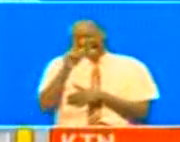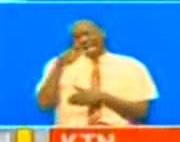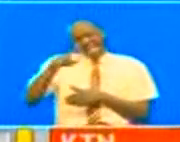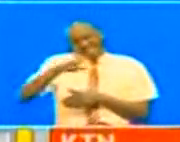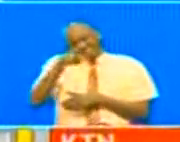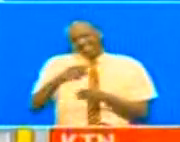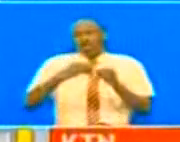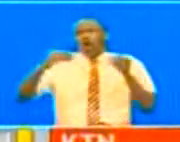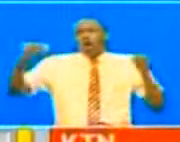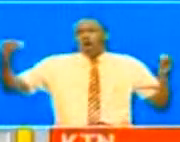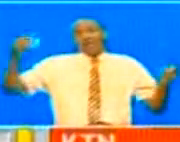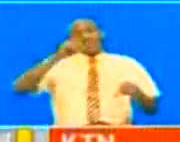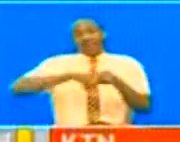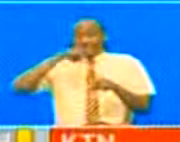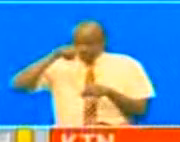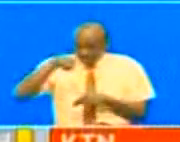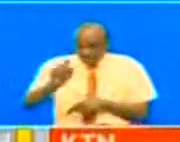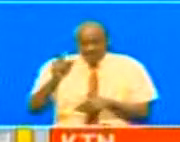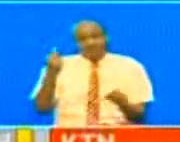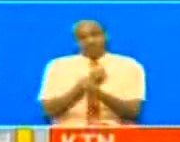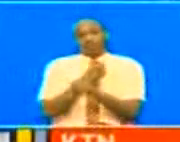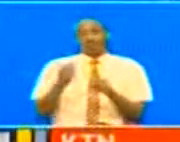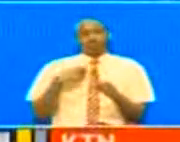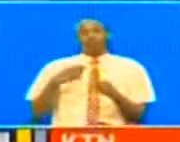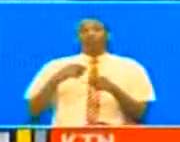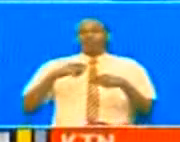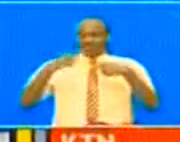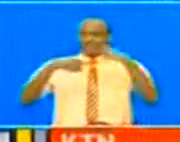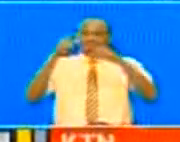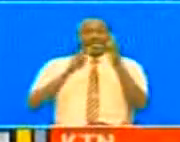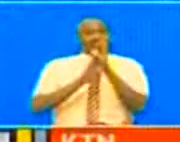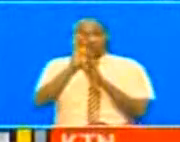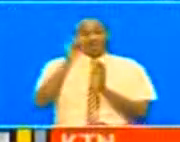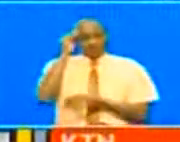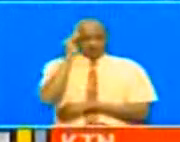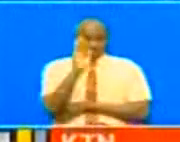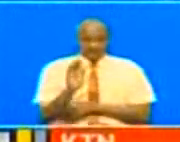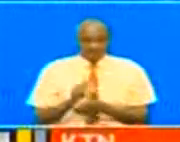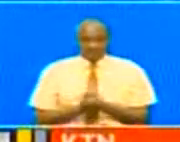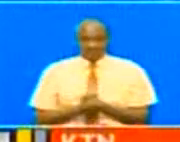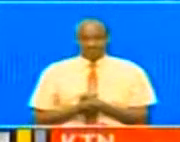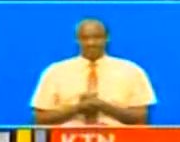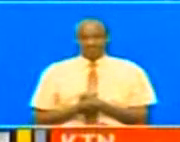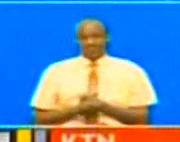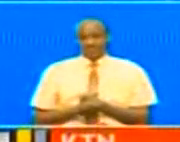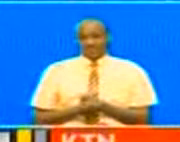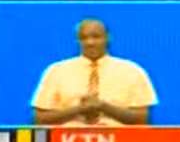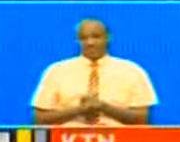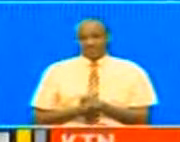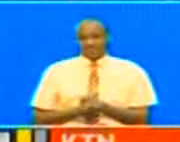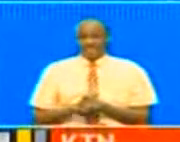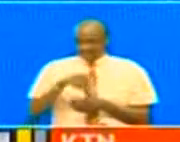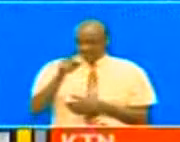kirefu hivyo kulemaza azma yao kujiendeleza kimasomo. None of the rated judicial officers had read